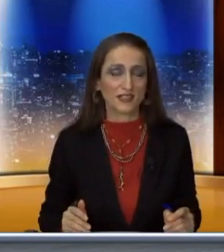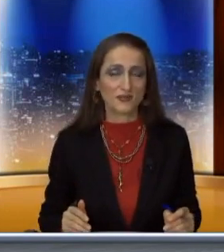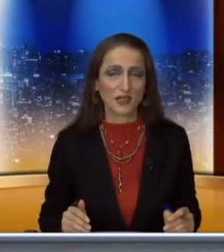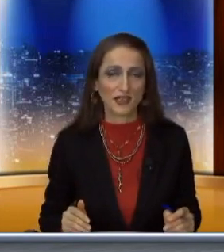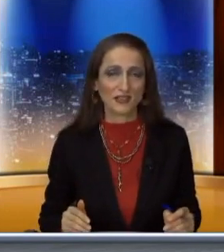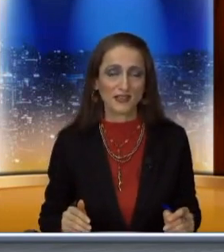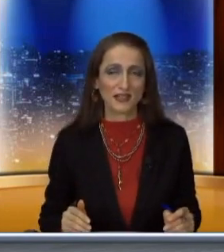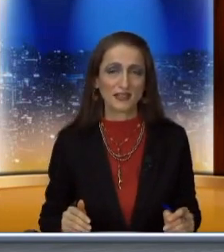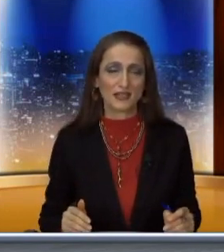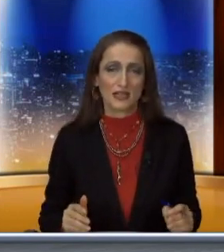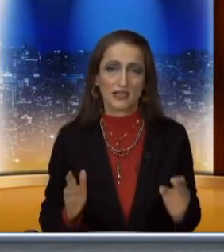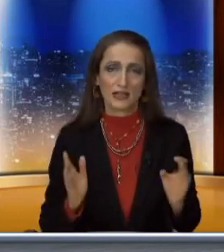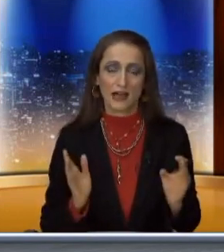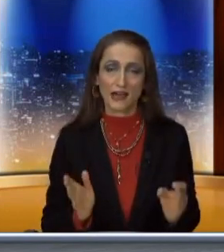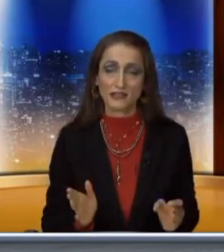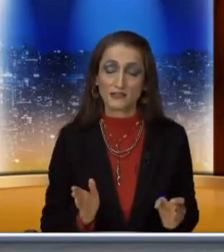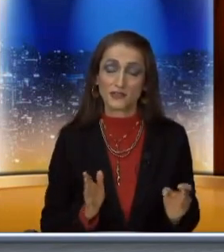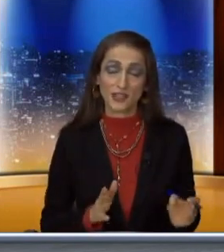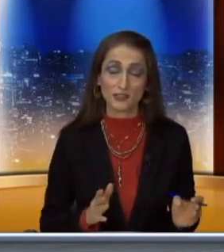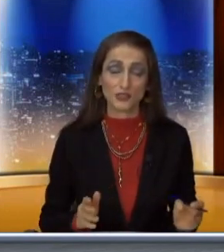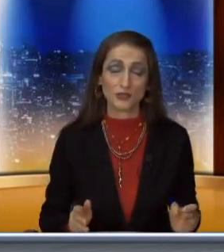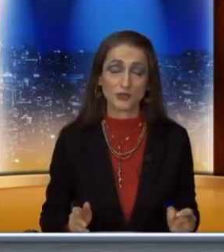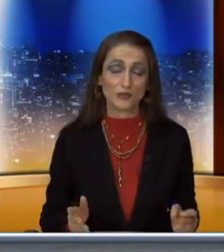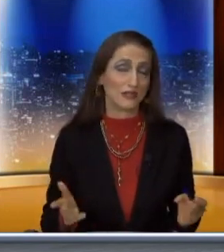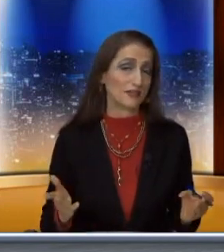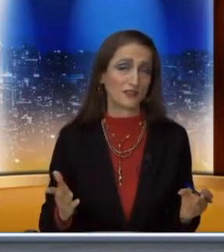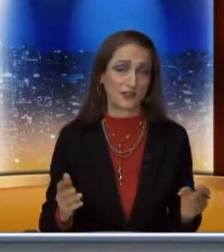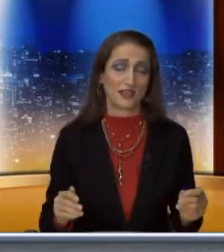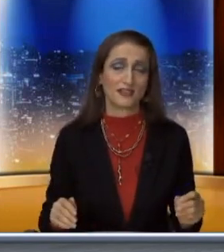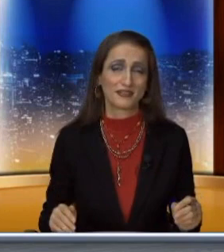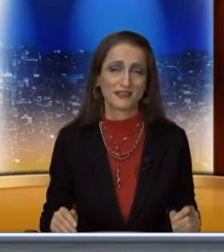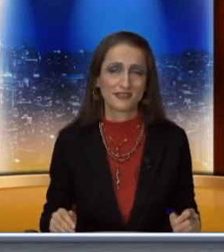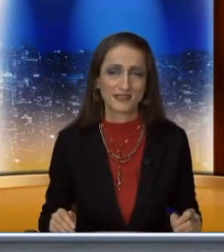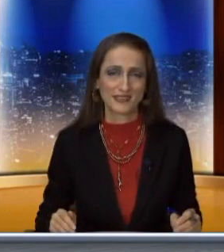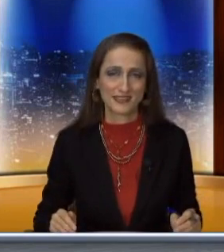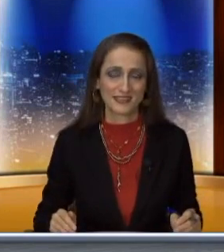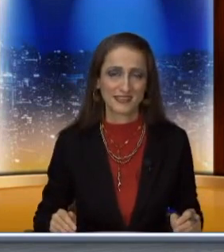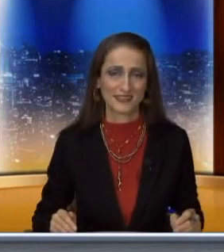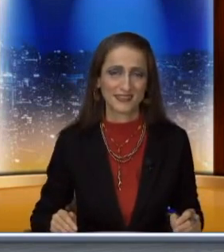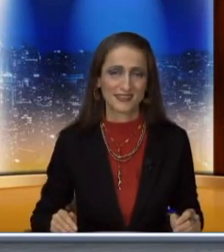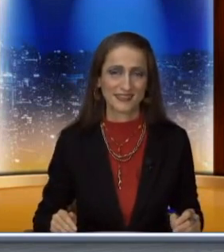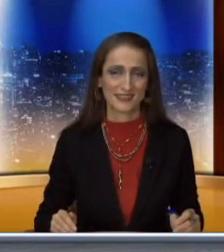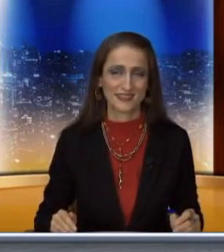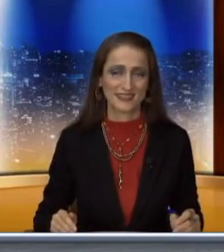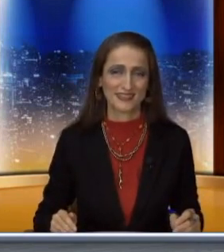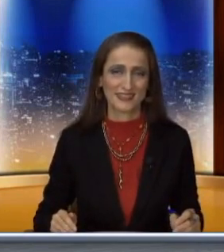تريد تقدمها لنا عن فريق جدو؟ اتفضل.